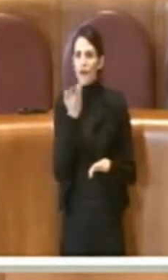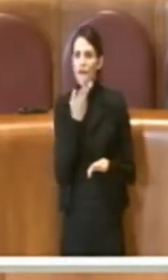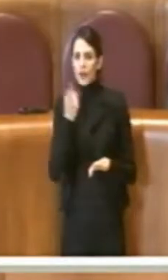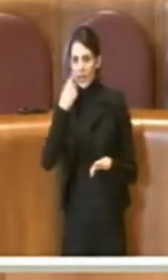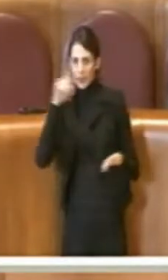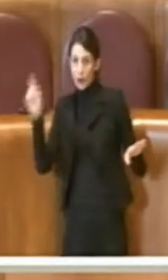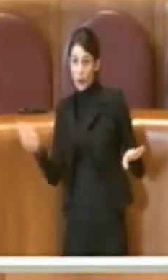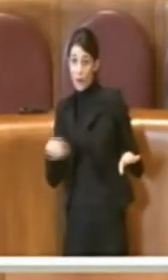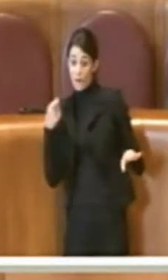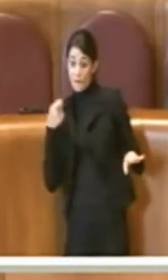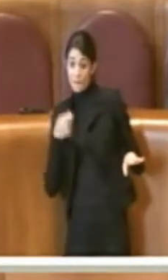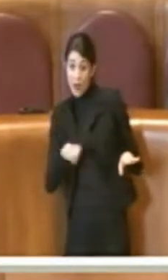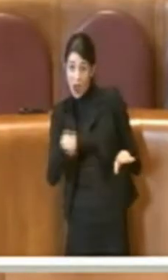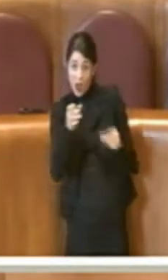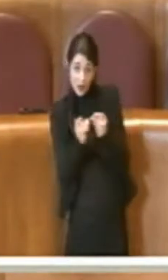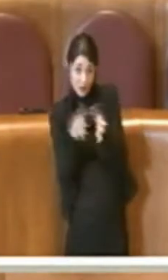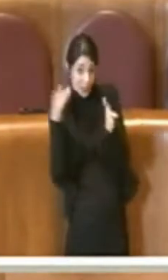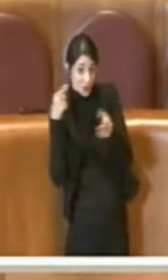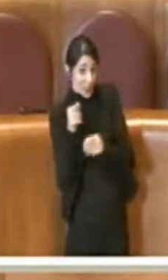assolutamente